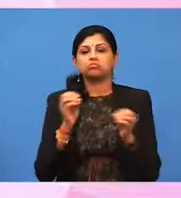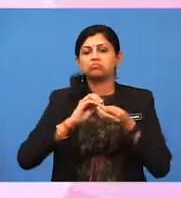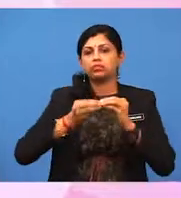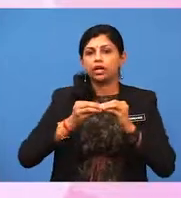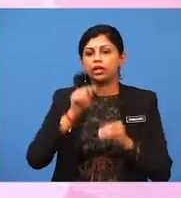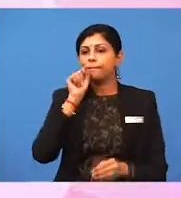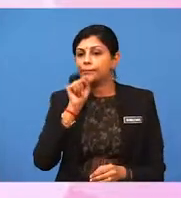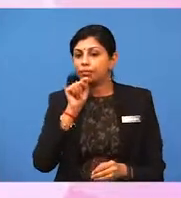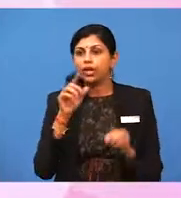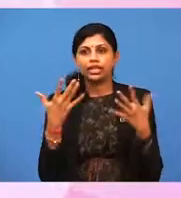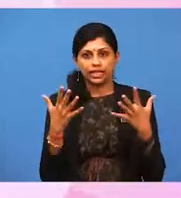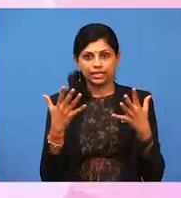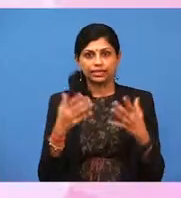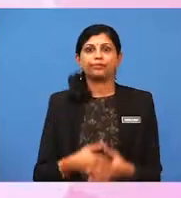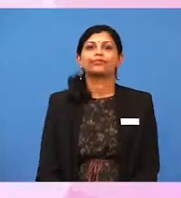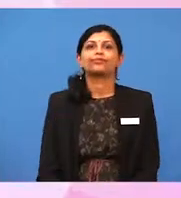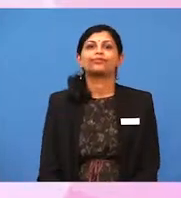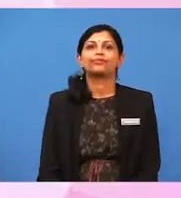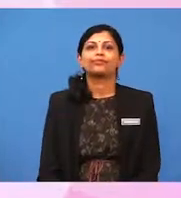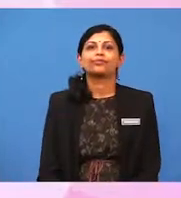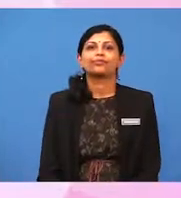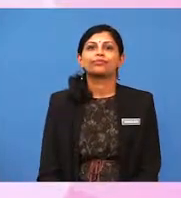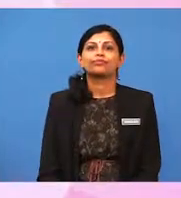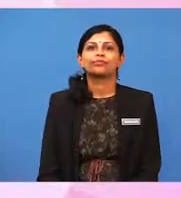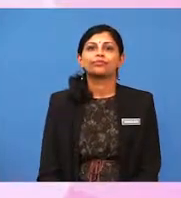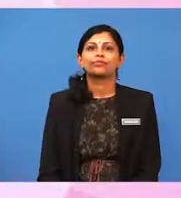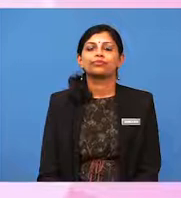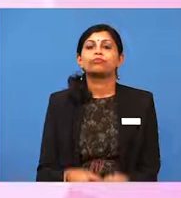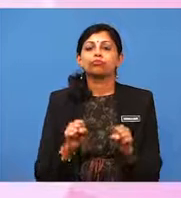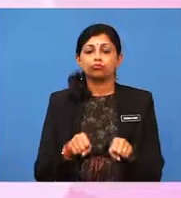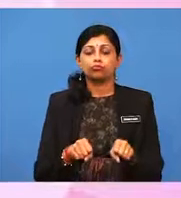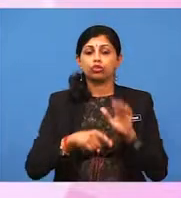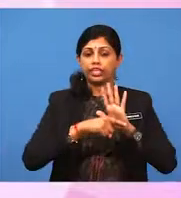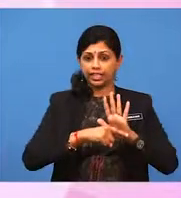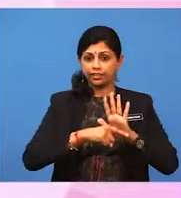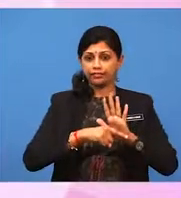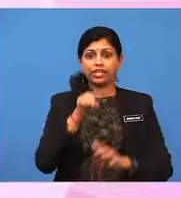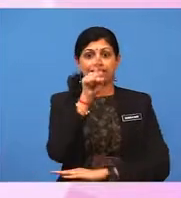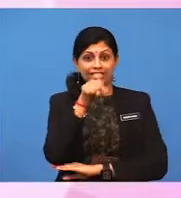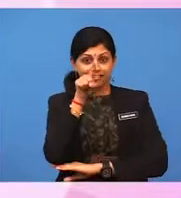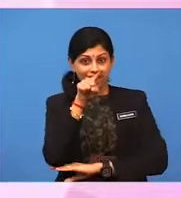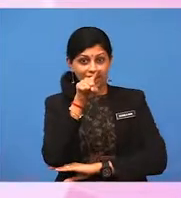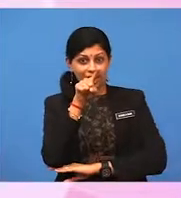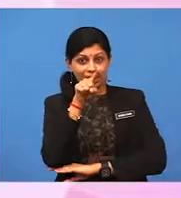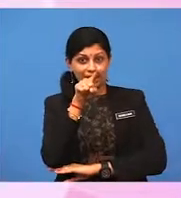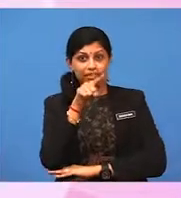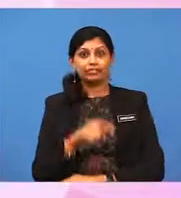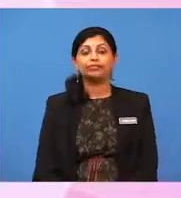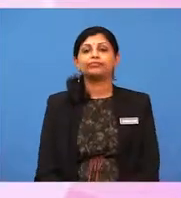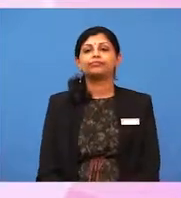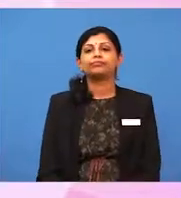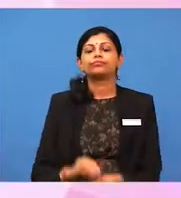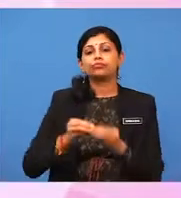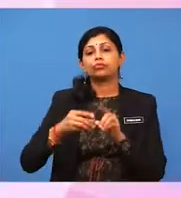titik perpuluhan. Integer boleh terdiri daripada nombor negatif, sifar atau nombor